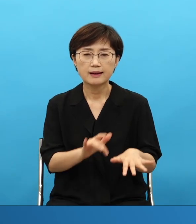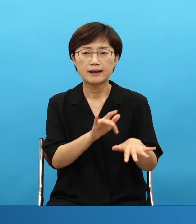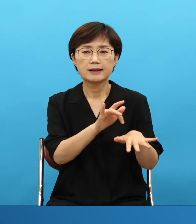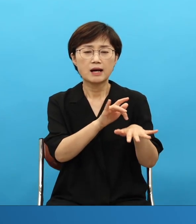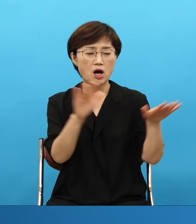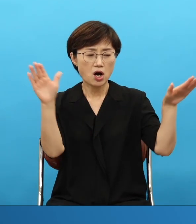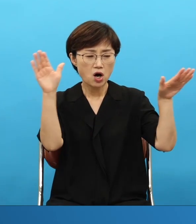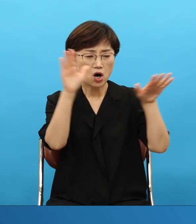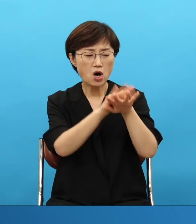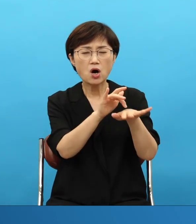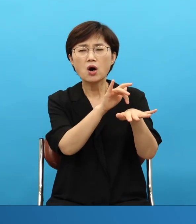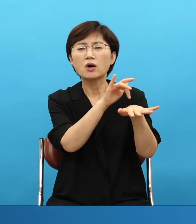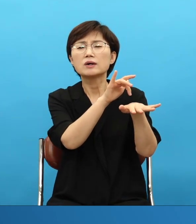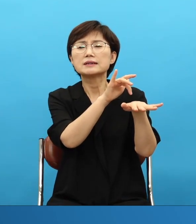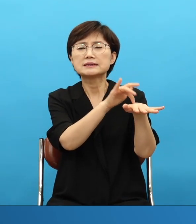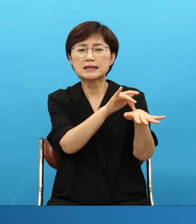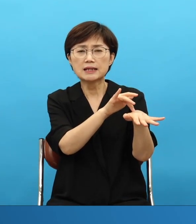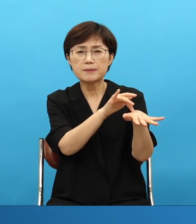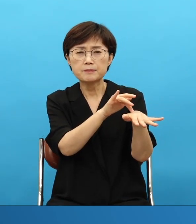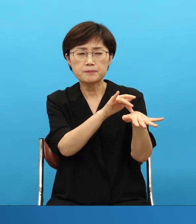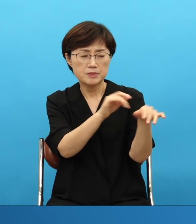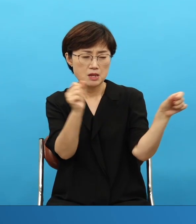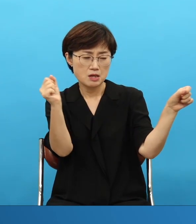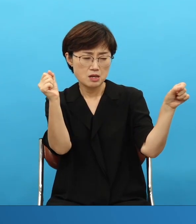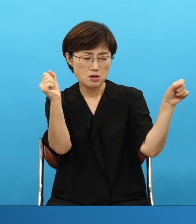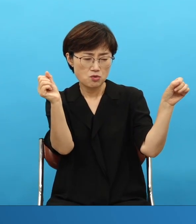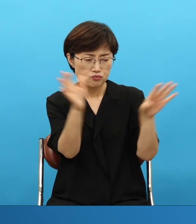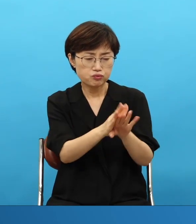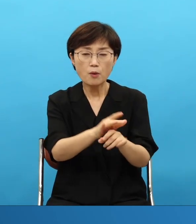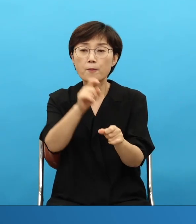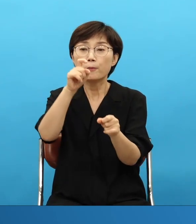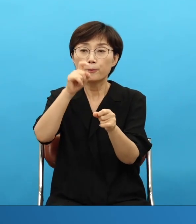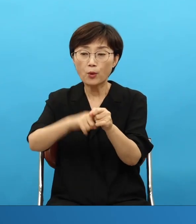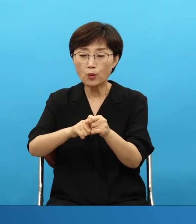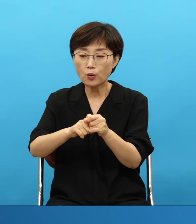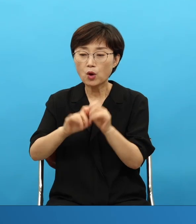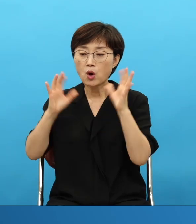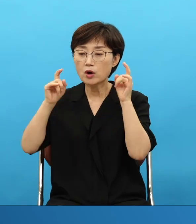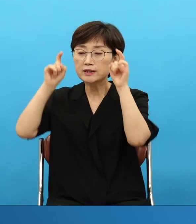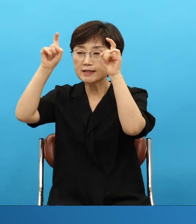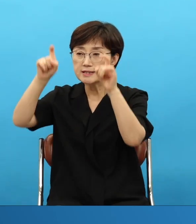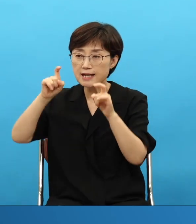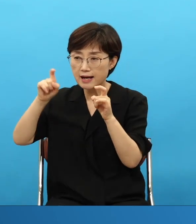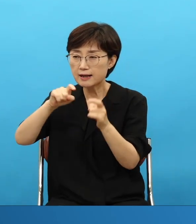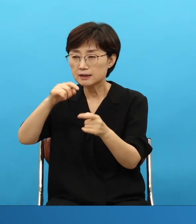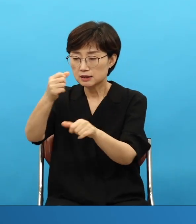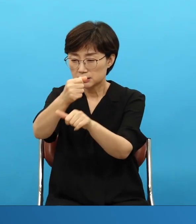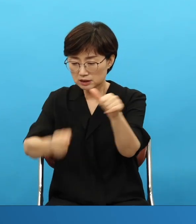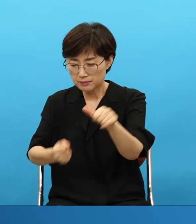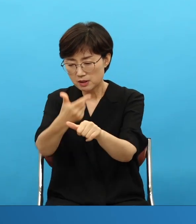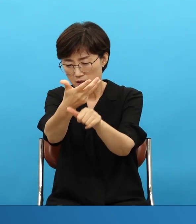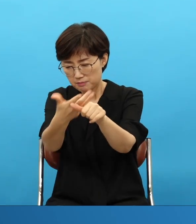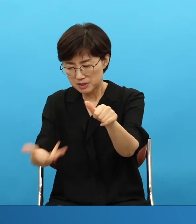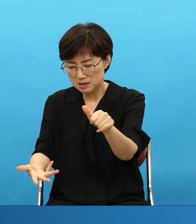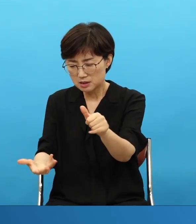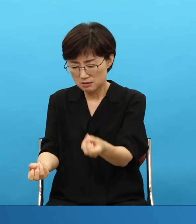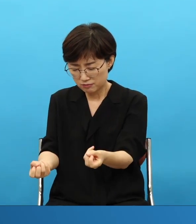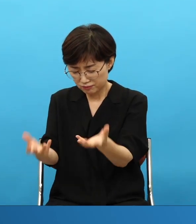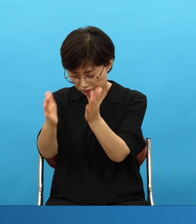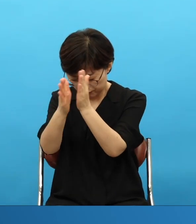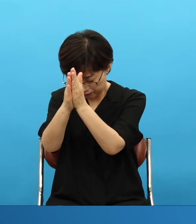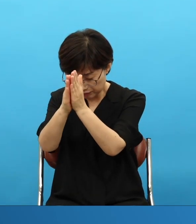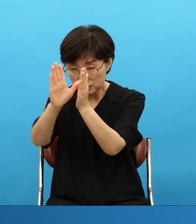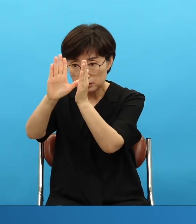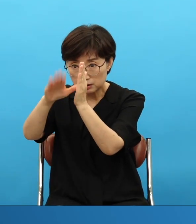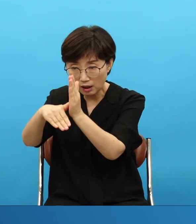어린 양의 피 제사를 드리는데 하나님이 블레셋을 꺾어버린 거예요. They give the sacrifice of the blood of the lamb that